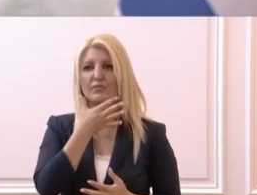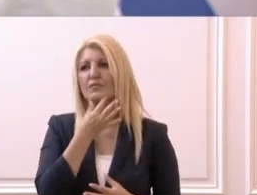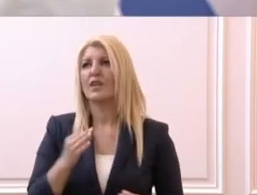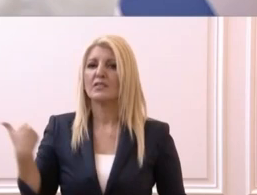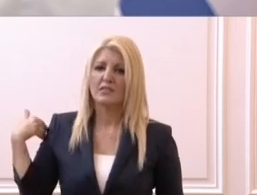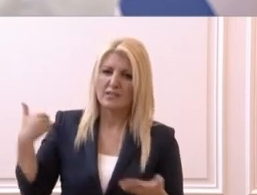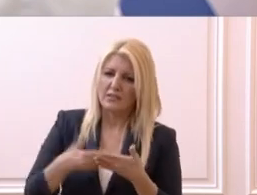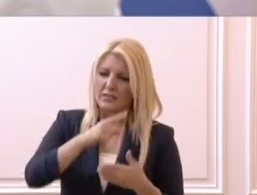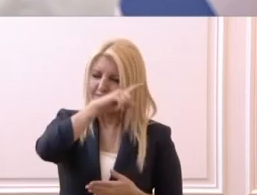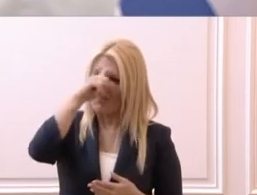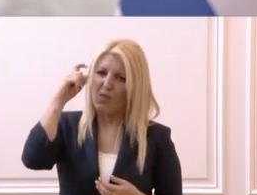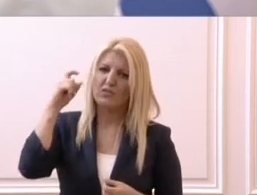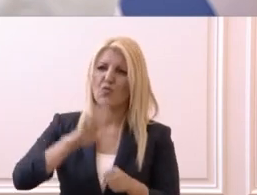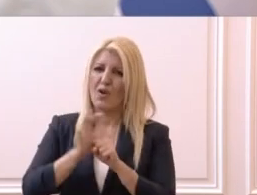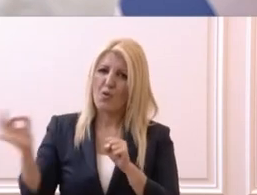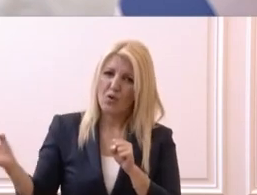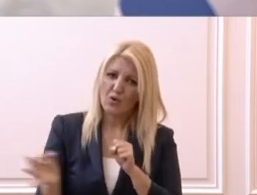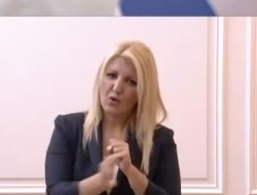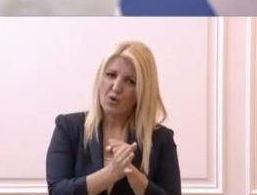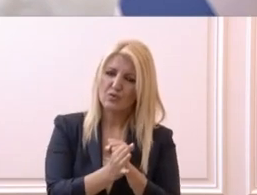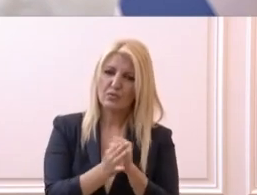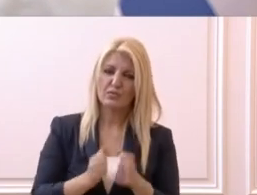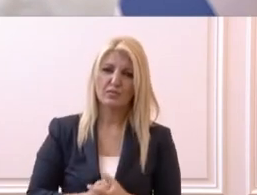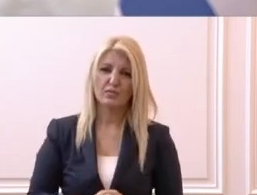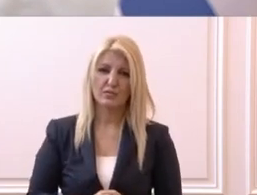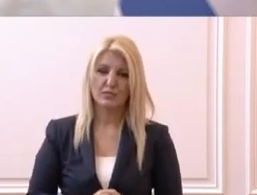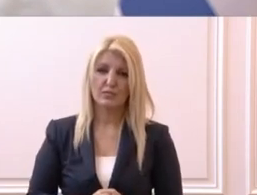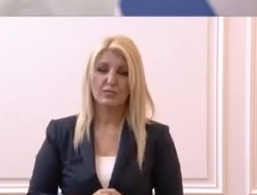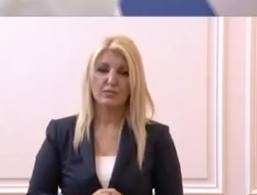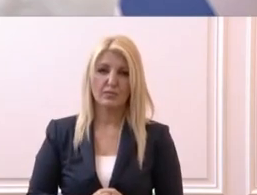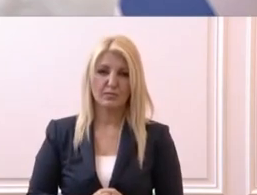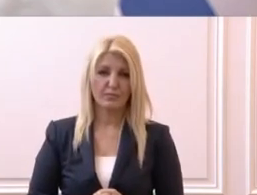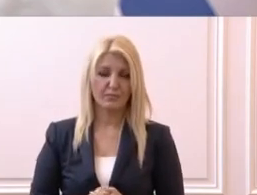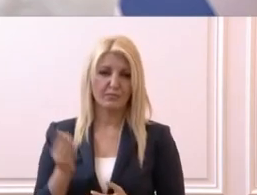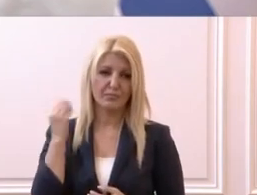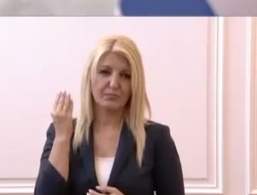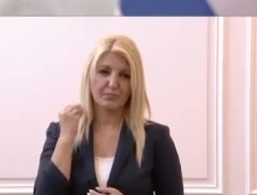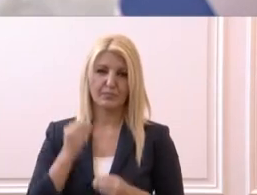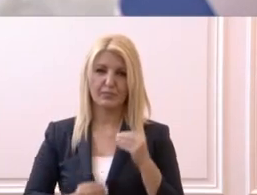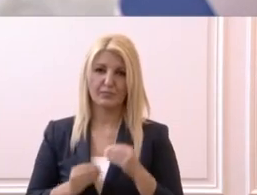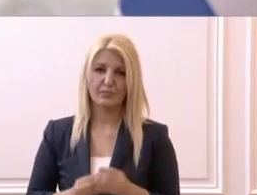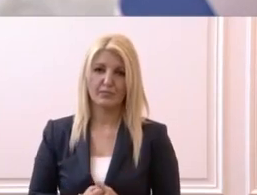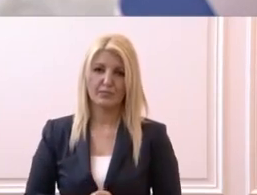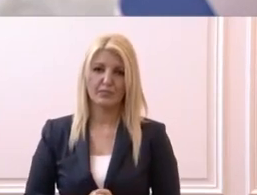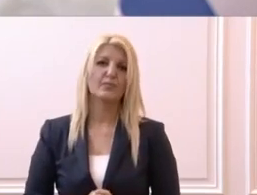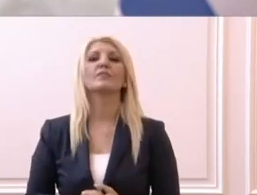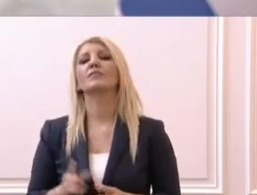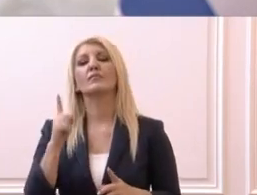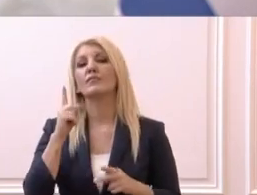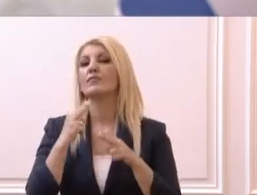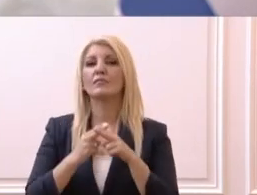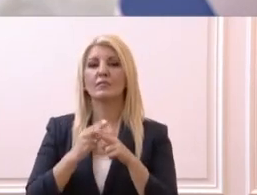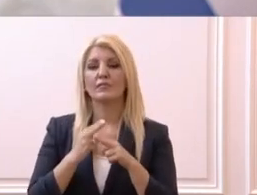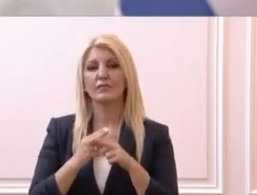κορονοϊού. Άλλωστε και η κάρτα για την οποία μιλάμε αντιπροσωπεύει το πιο βασικό τους γνώρισμα, γι' αυτό και